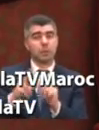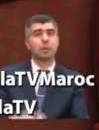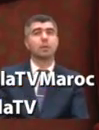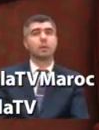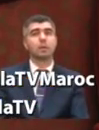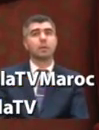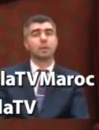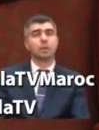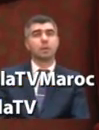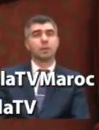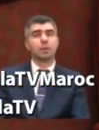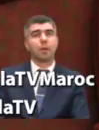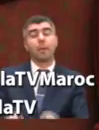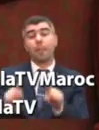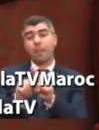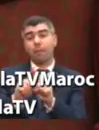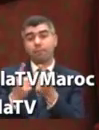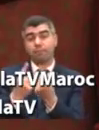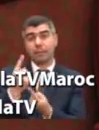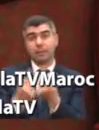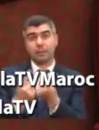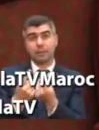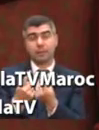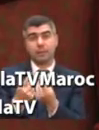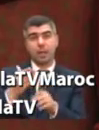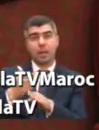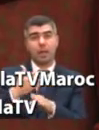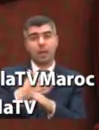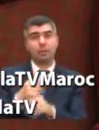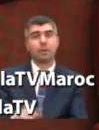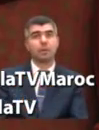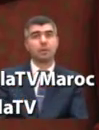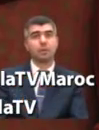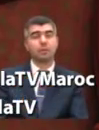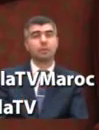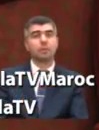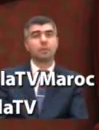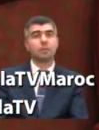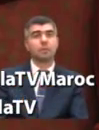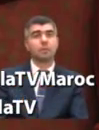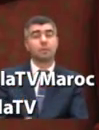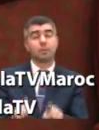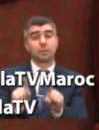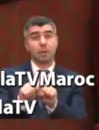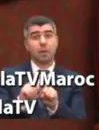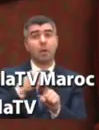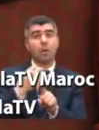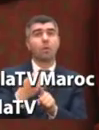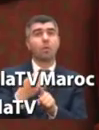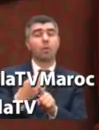نقول بانه المداخله اللي قال السيد النائب المرتبطه بمدى